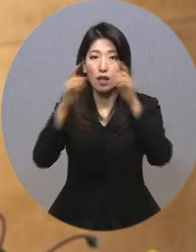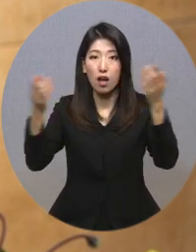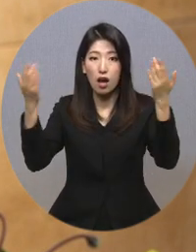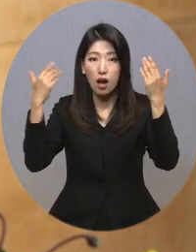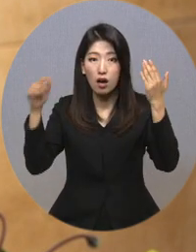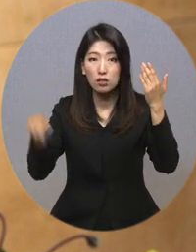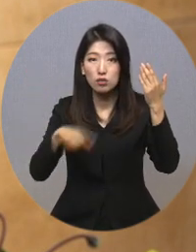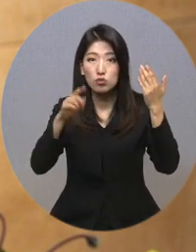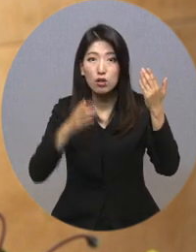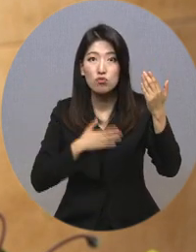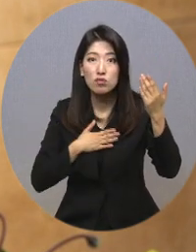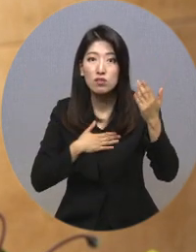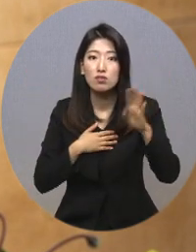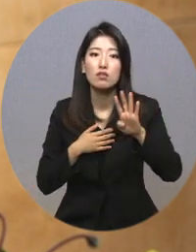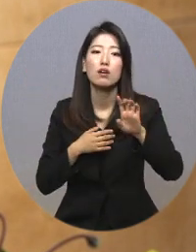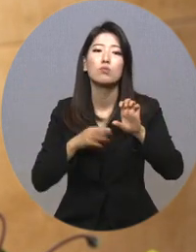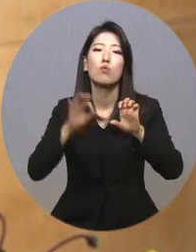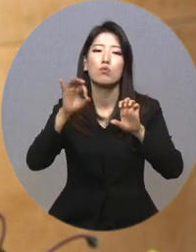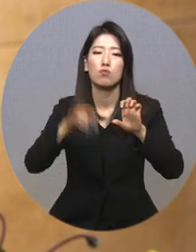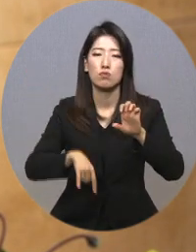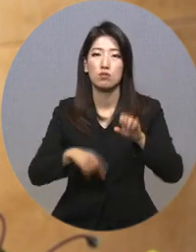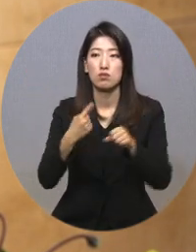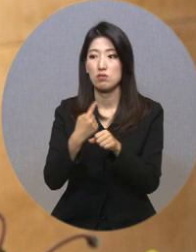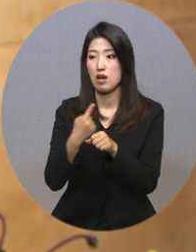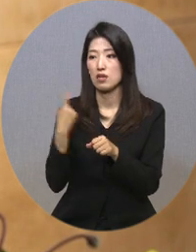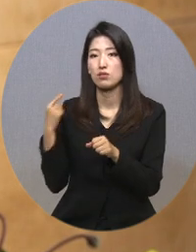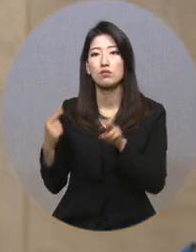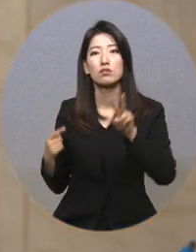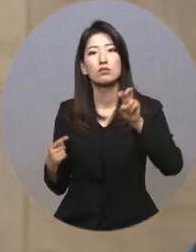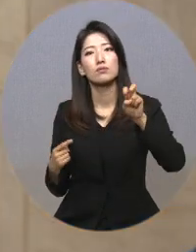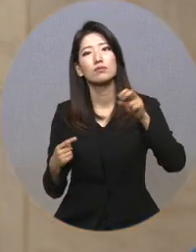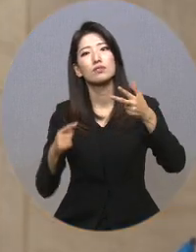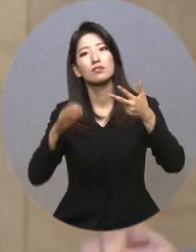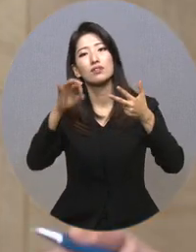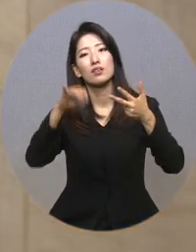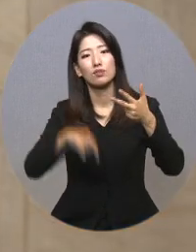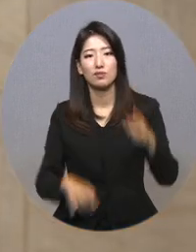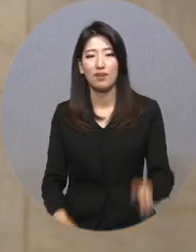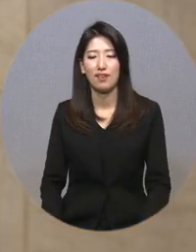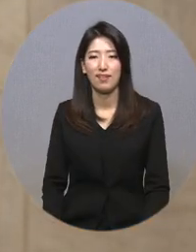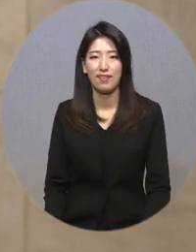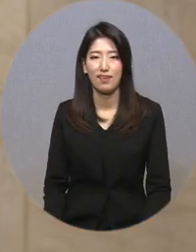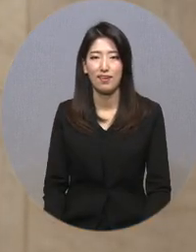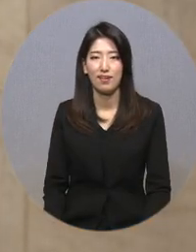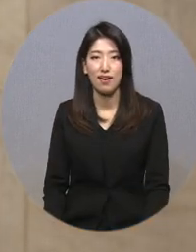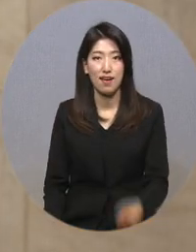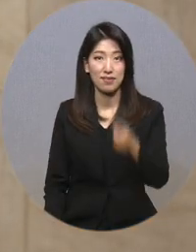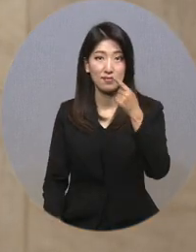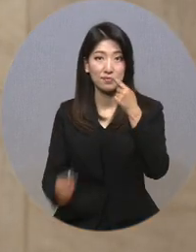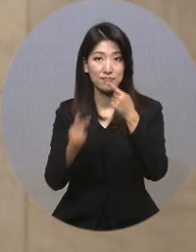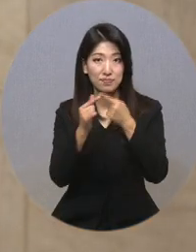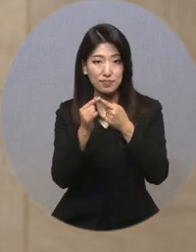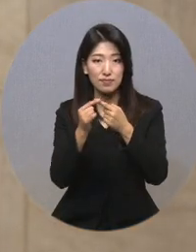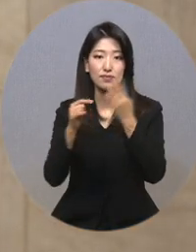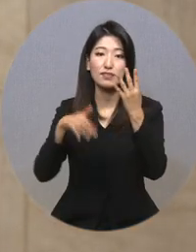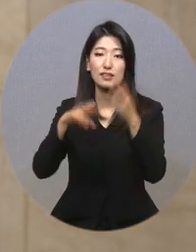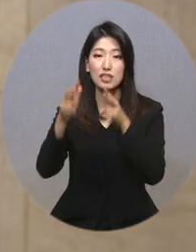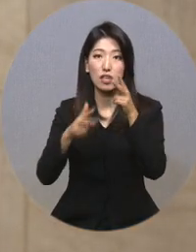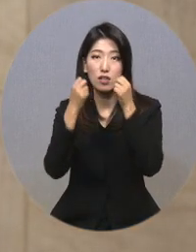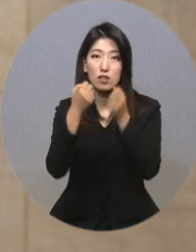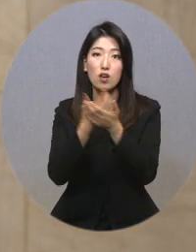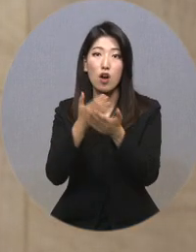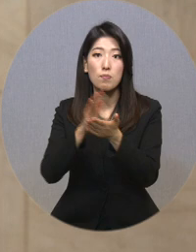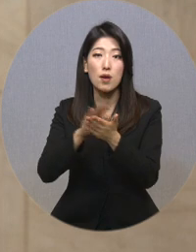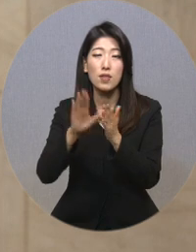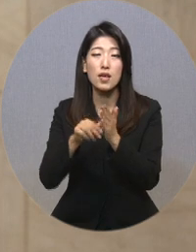예. 그 다음에 작년 저희가 27위를 냈어요. 예, 예, 예. 그렇게 됐던 것이 전 딱 두 가지라고 봅니다. 하나는 네. 4차 산업에서 요구하는 게